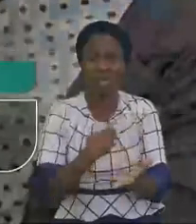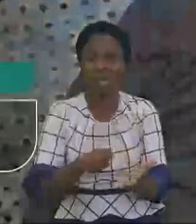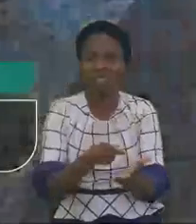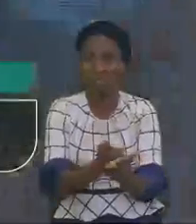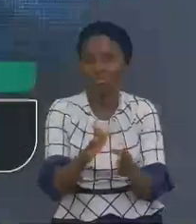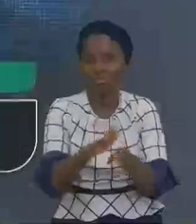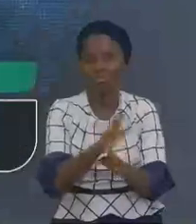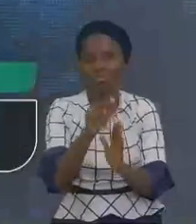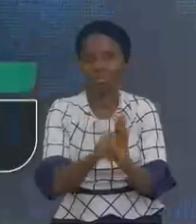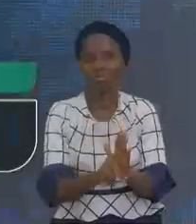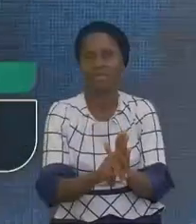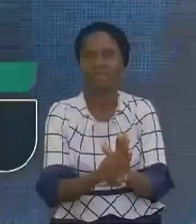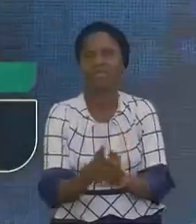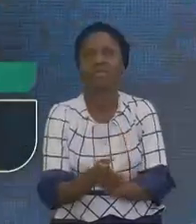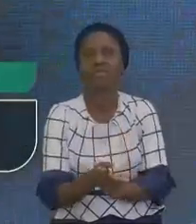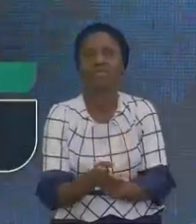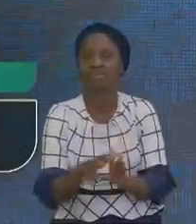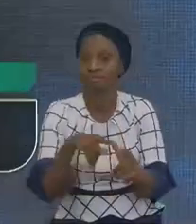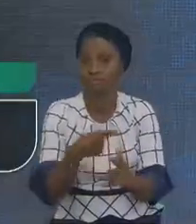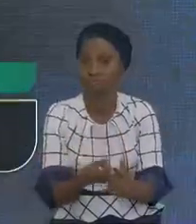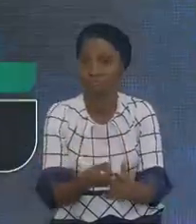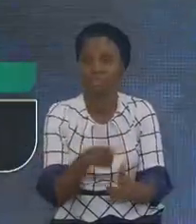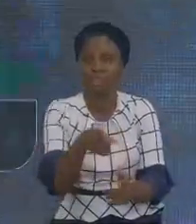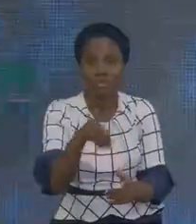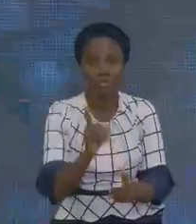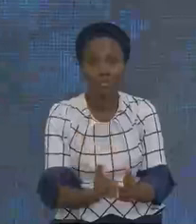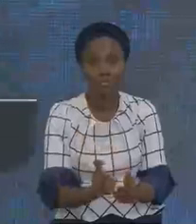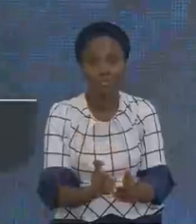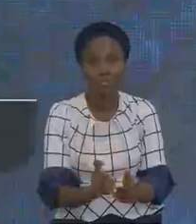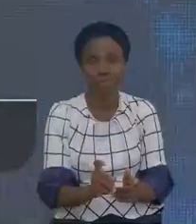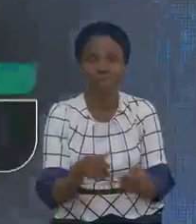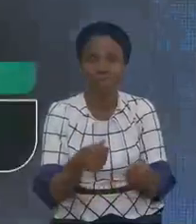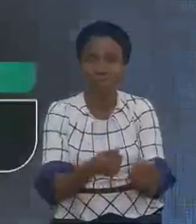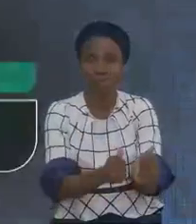Ensuite, tu dois suivre la voie de cette trace.